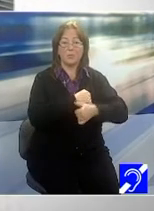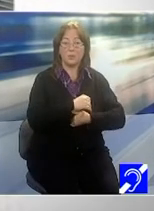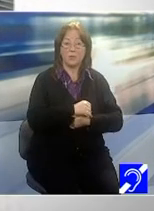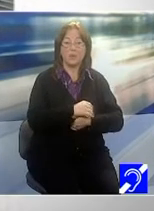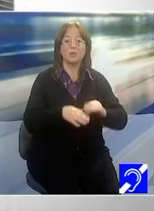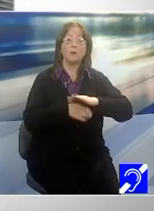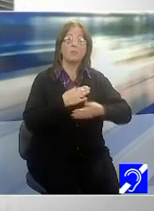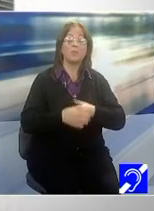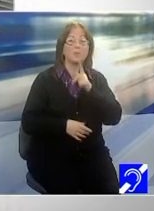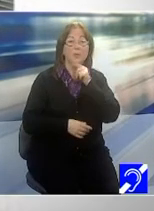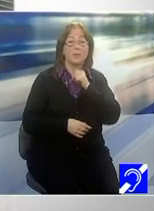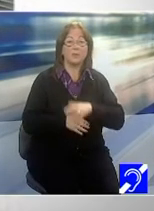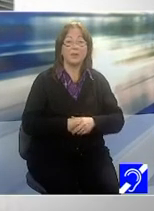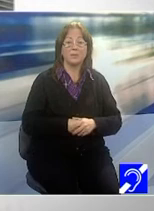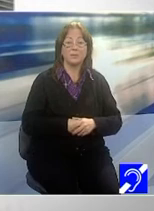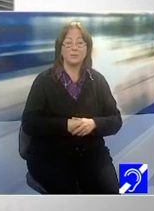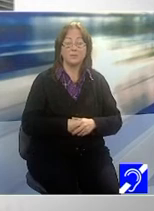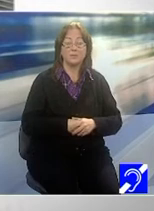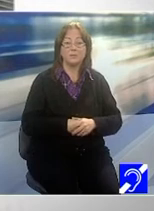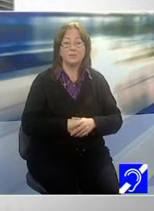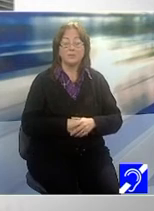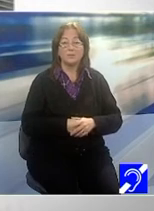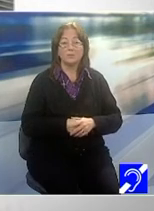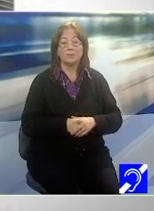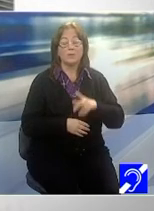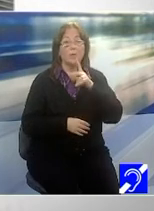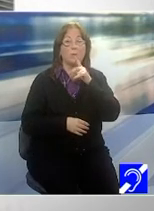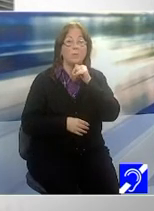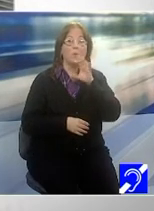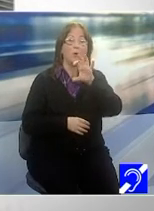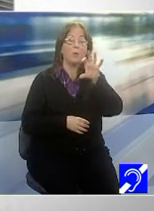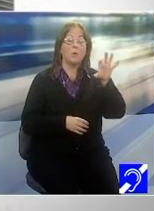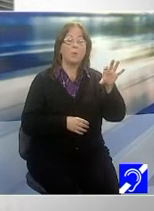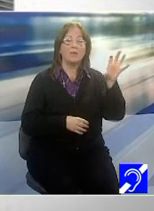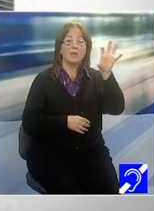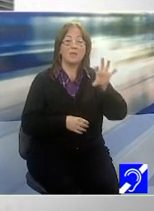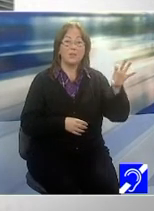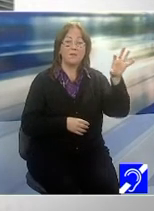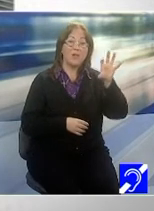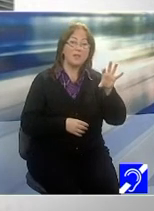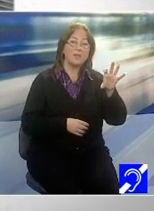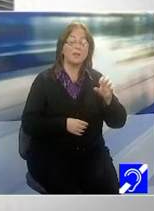apoi... în Transilvania, mai va poposi undeva?